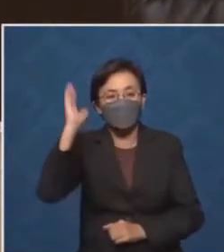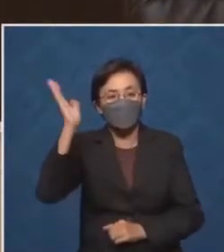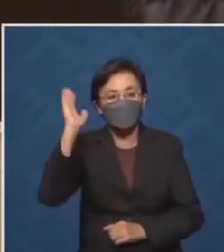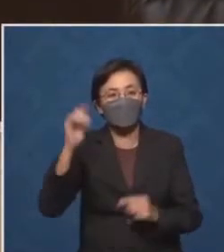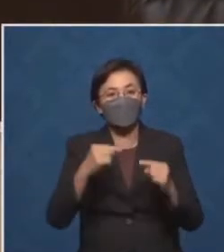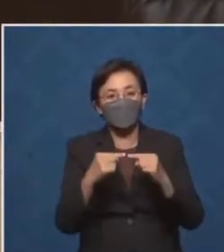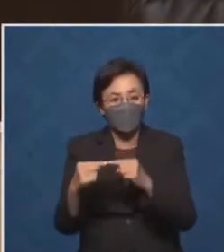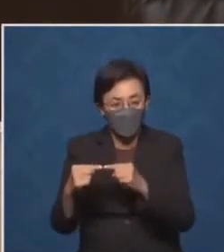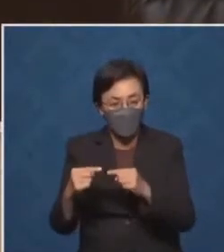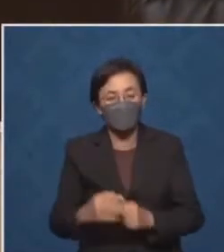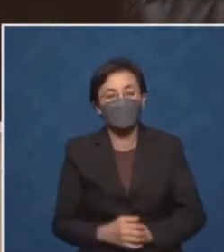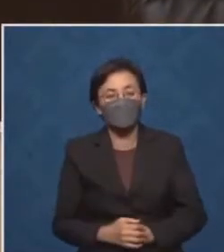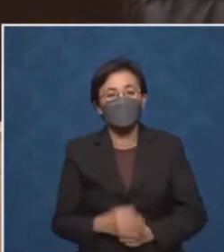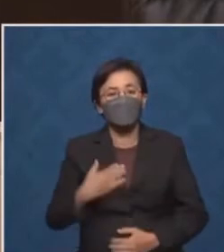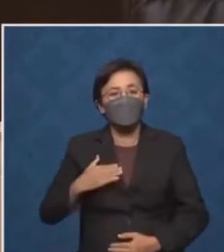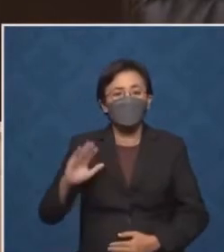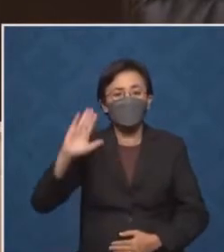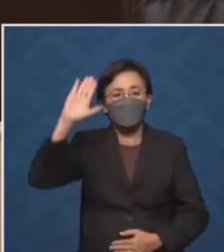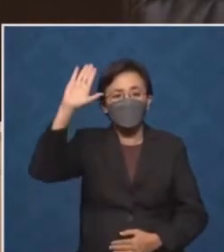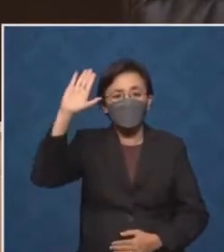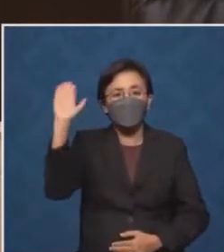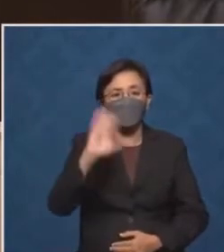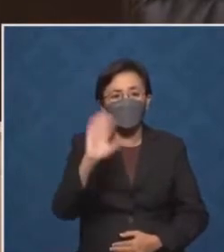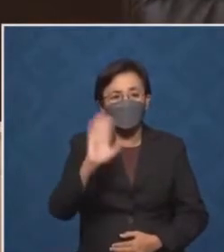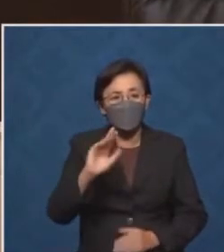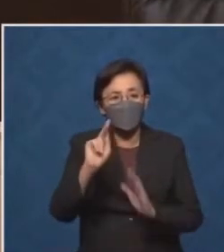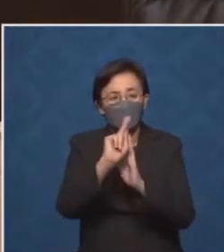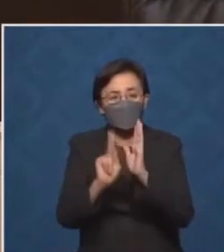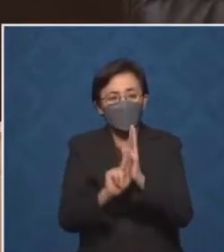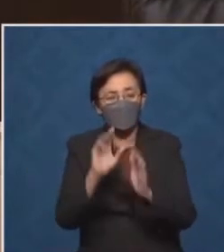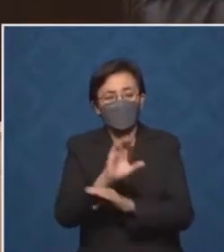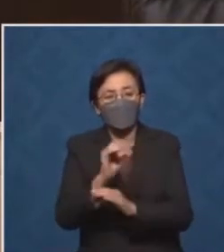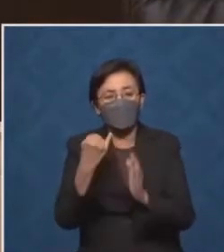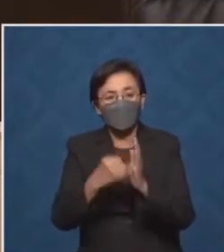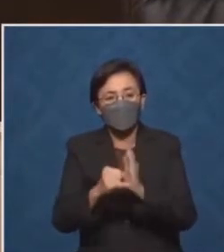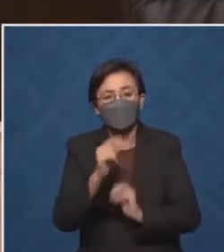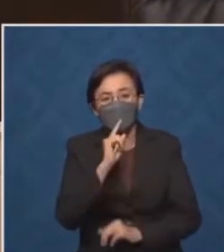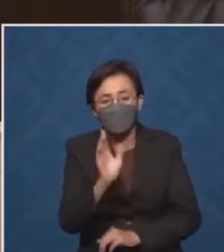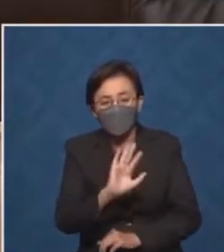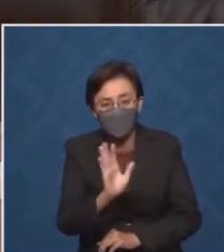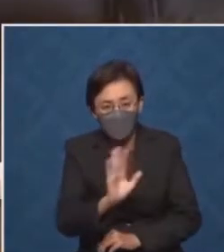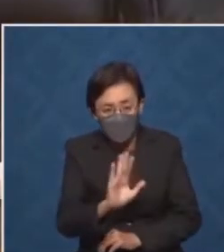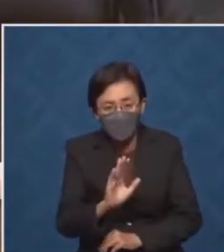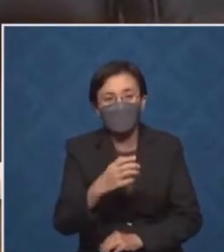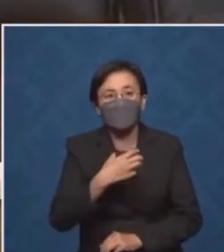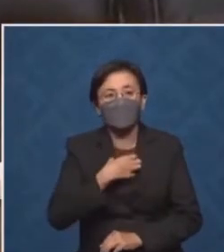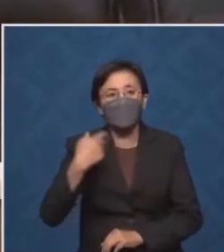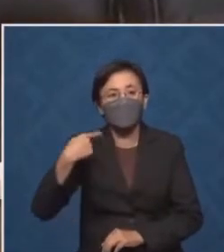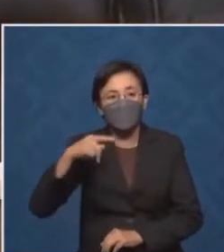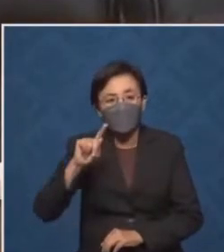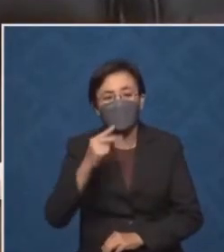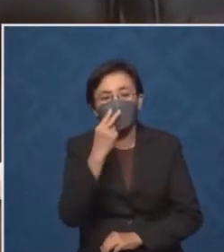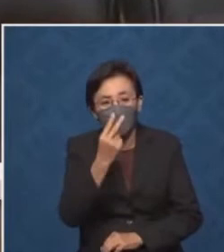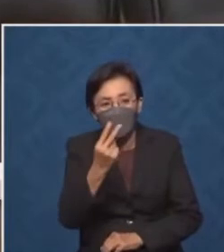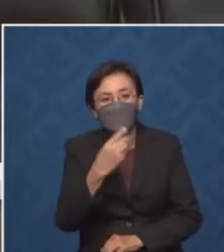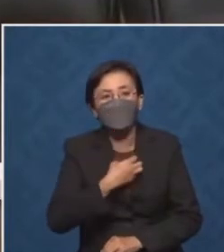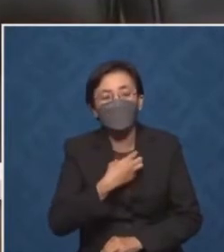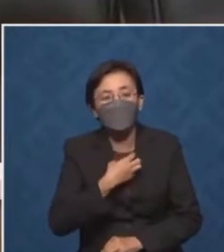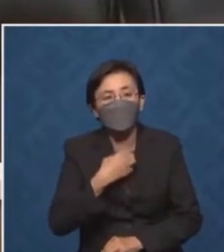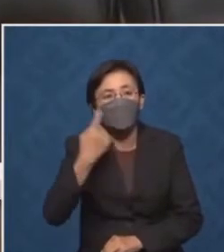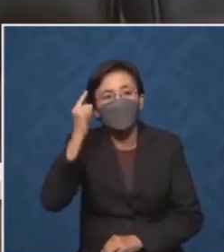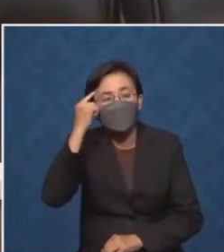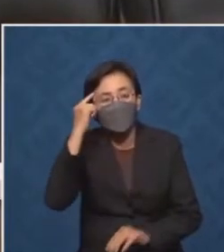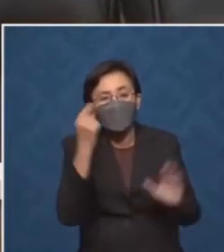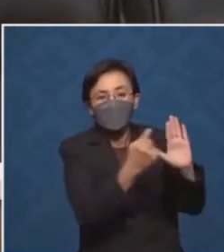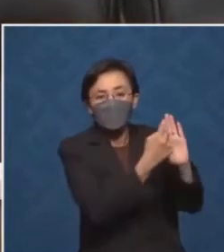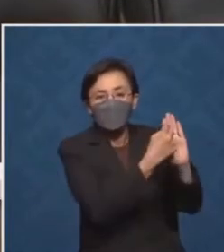ัผมไม่ได้ประถ precautionsไม่ได้บอกวผดข้อบัคับแตผมกำลงจะเรีนทมาทานเพื่ประโชนให้พวกเราทุคนได้เห็น colomไมสรวท่